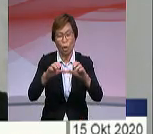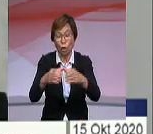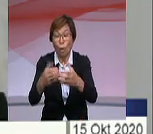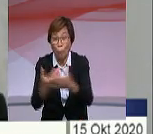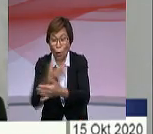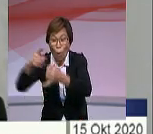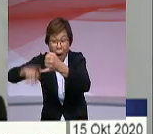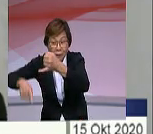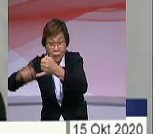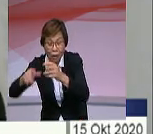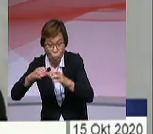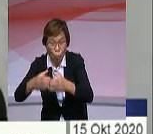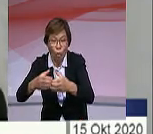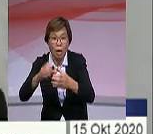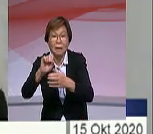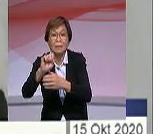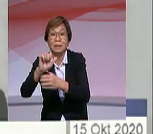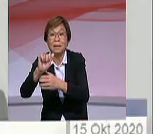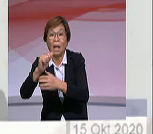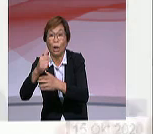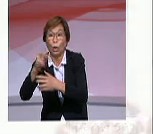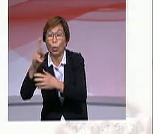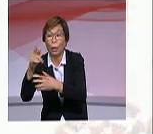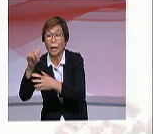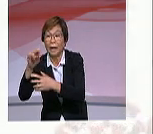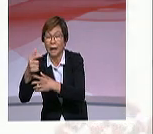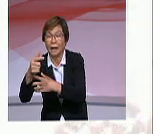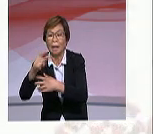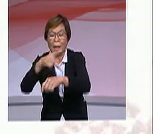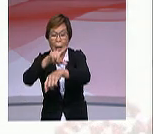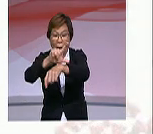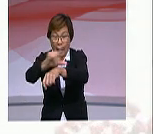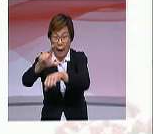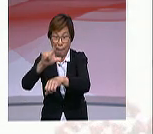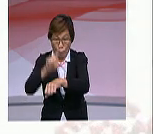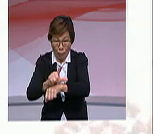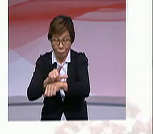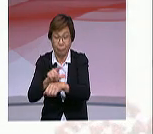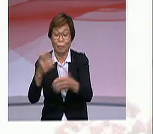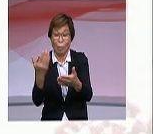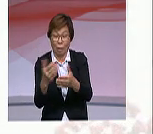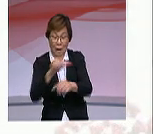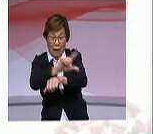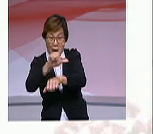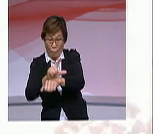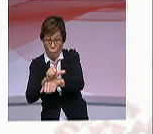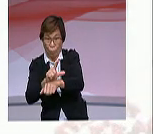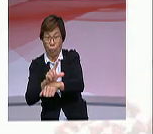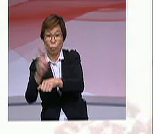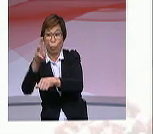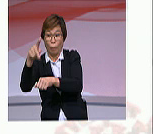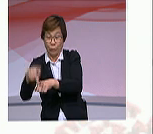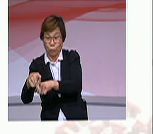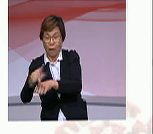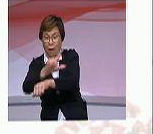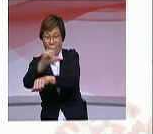yang terakhir ialah kluster Sagu King di wilayah Persekutuan Labuan. Kluster baru ini melibatkan daerah Labuan di wilayah